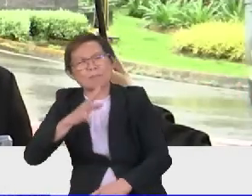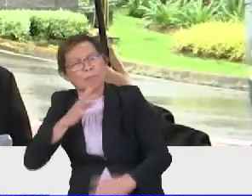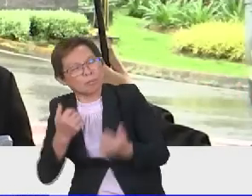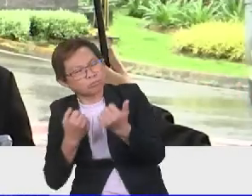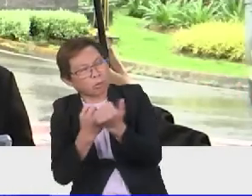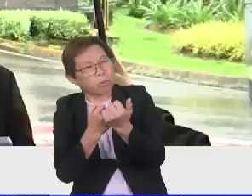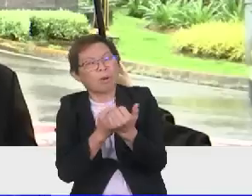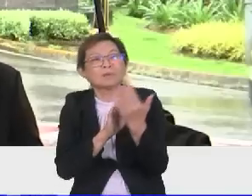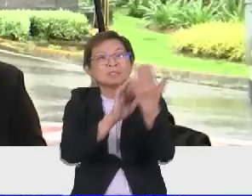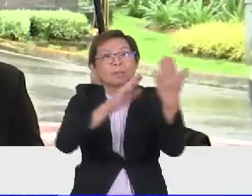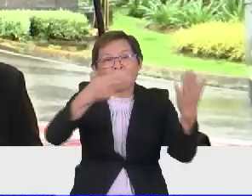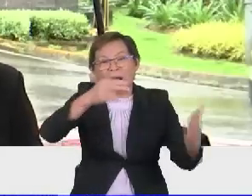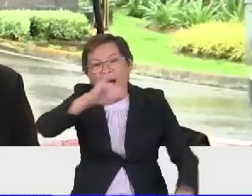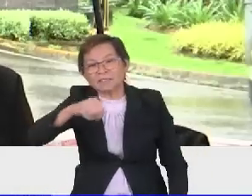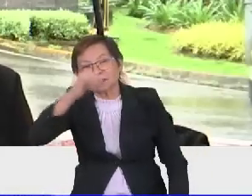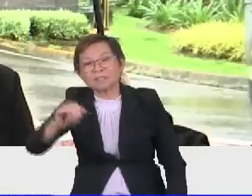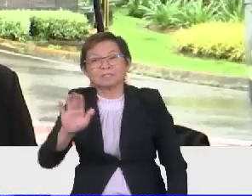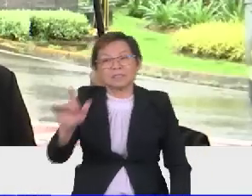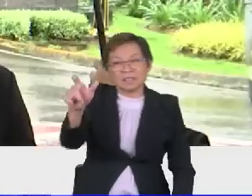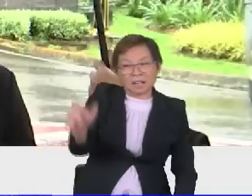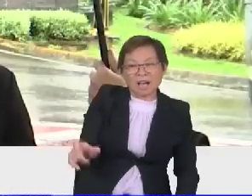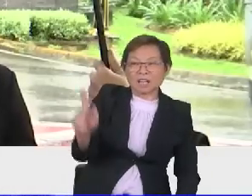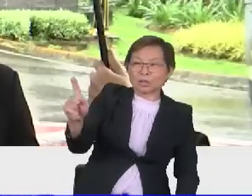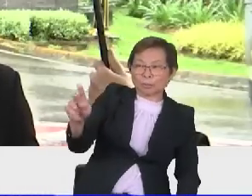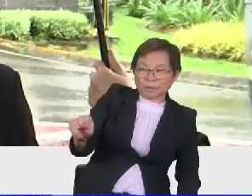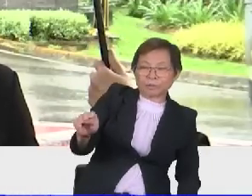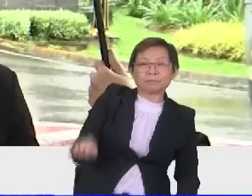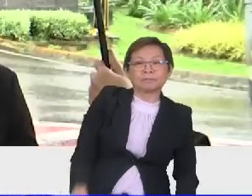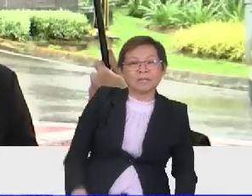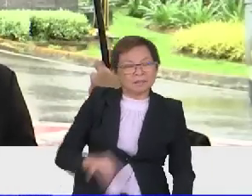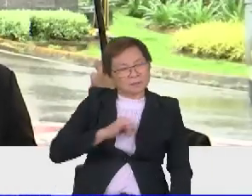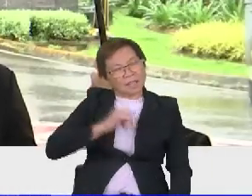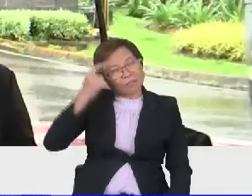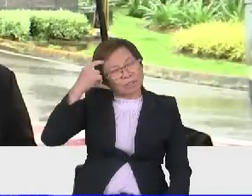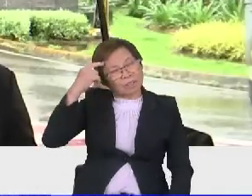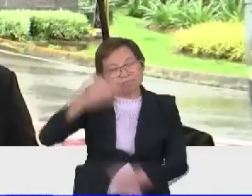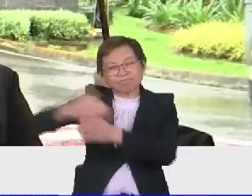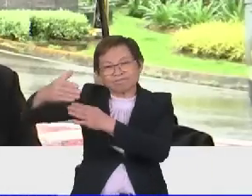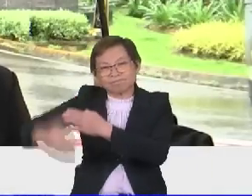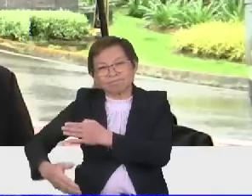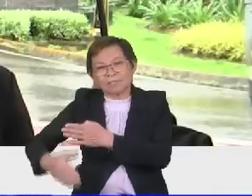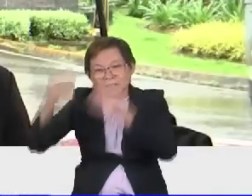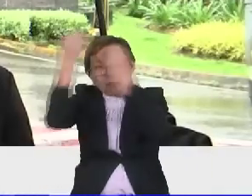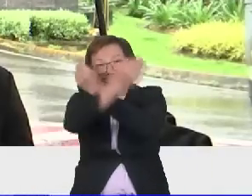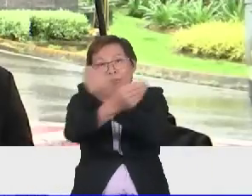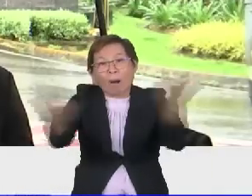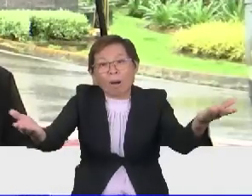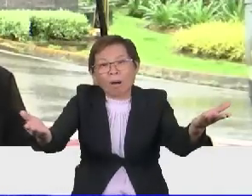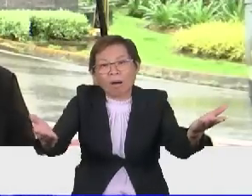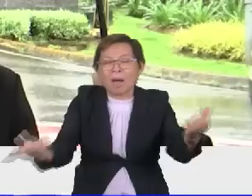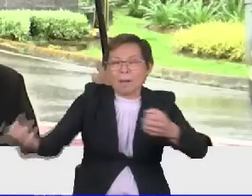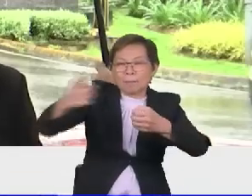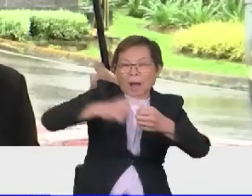sokongan terhadap Datuk Haji Nur sebagai ketua menteri jadi saya kira ee ini saja yang dapat saya kongsikan